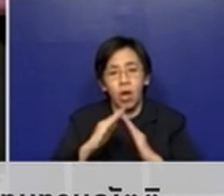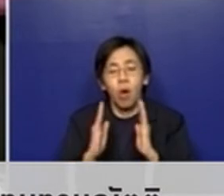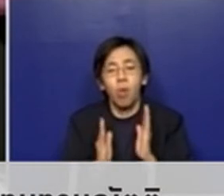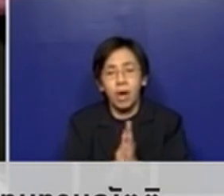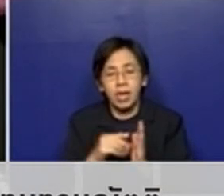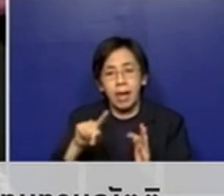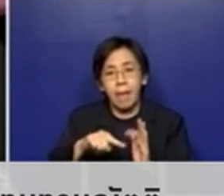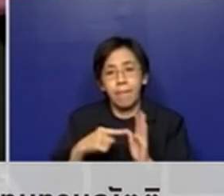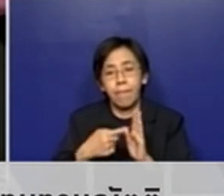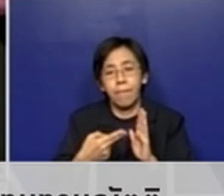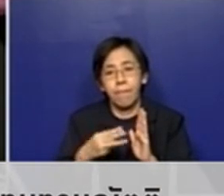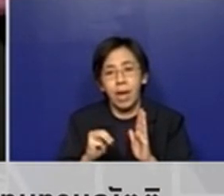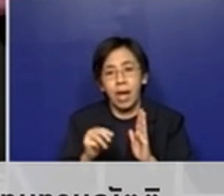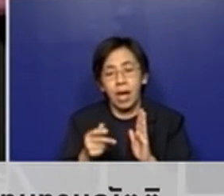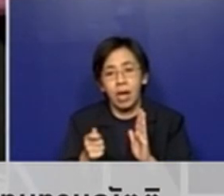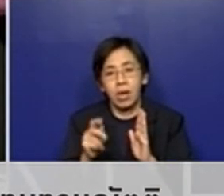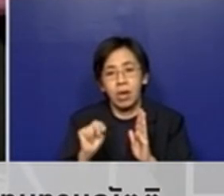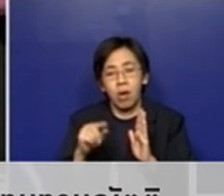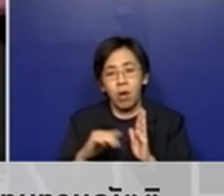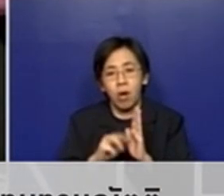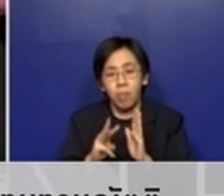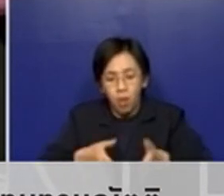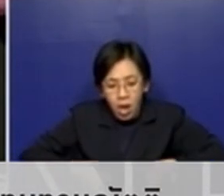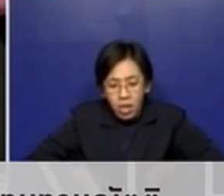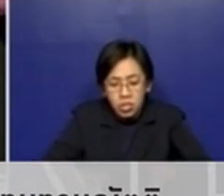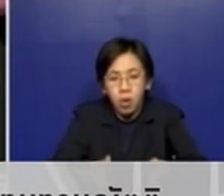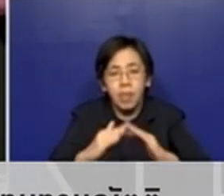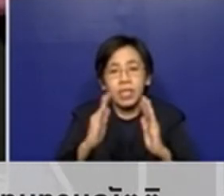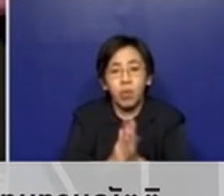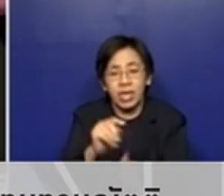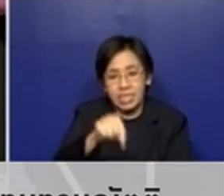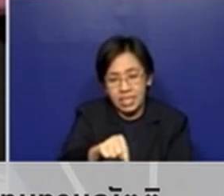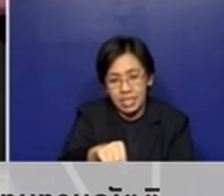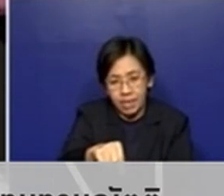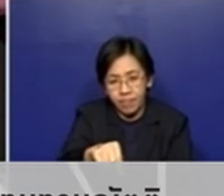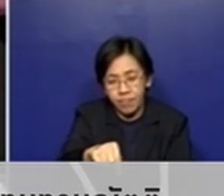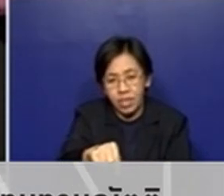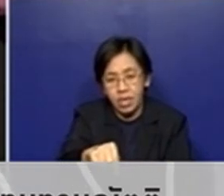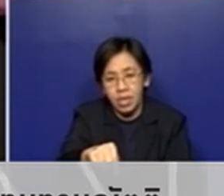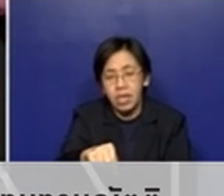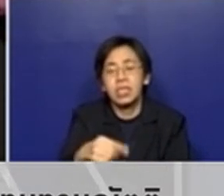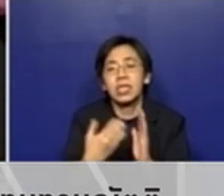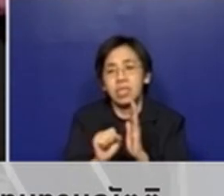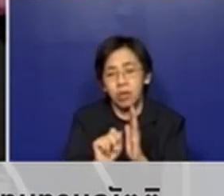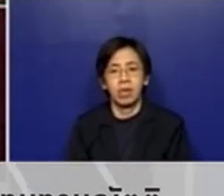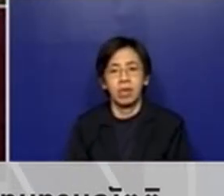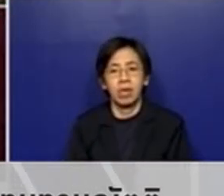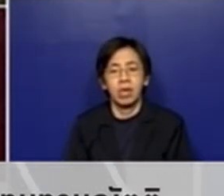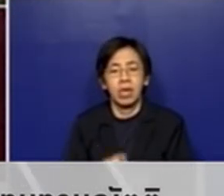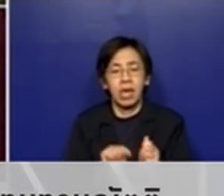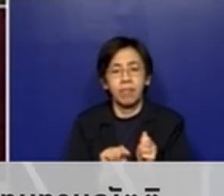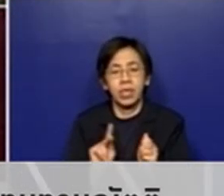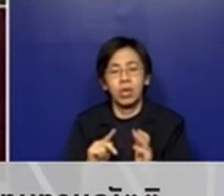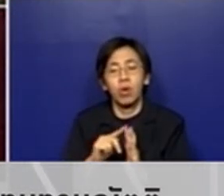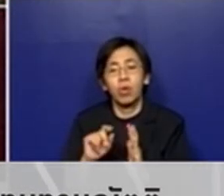ป็นปาร์ตี้ลิสต์สูงๆเนี่ย เป็นระดับผู้ช่วยรัฐมนตรีก็ถือว่าดีที่สุดในชีวิตเขาแล้วดีแล้วพอแล้วแค่นี้แหละสูงแล้ว อย่าไปดับความฝันเขามี